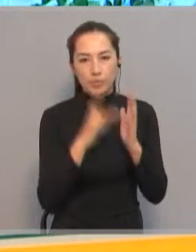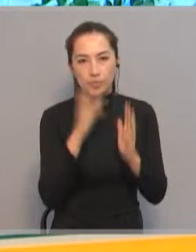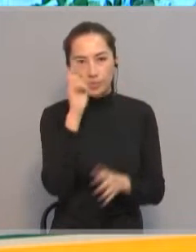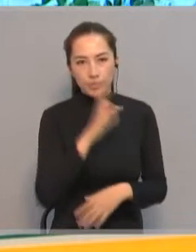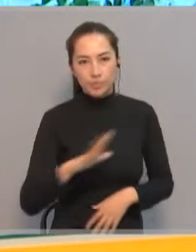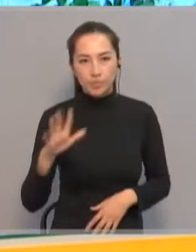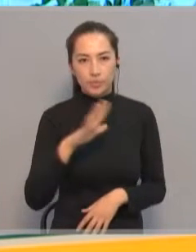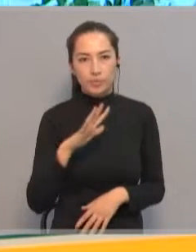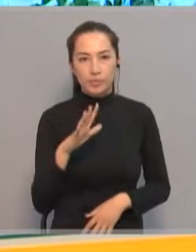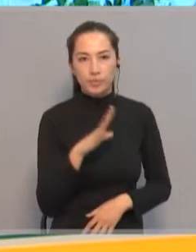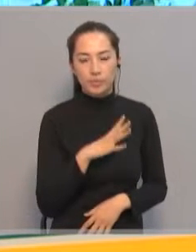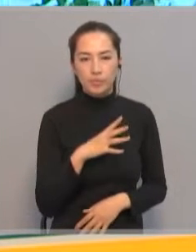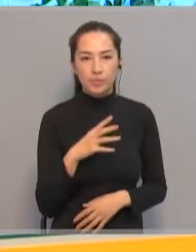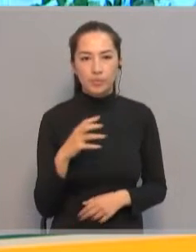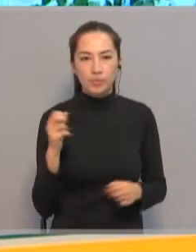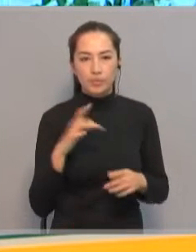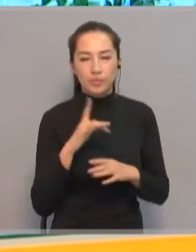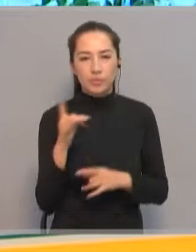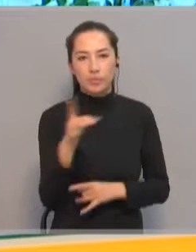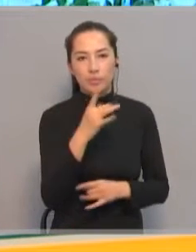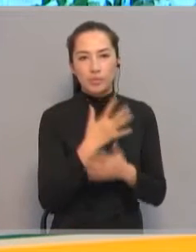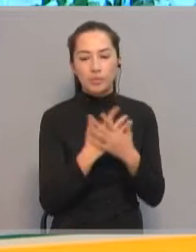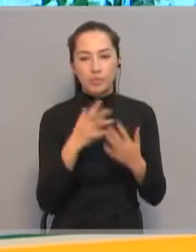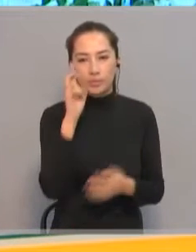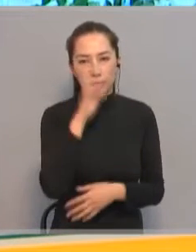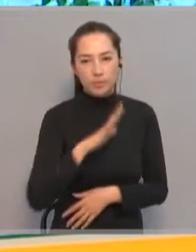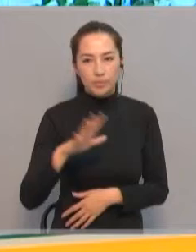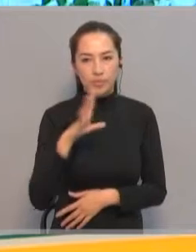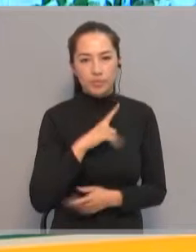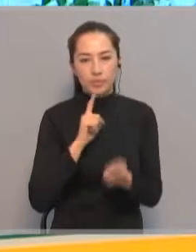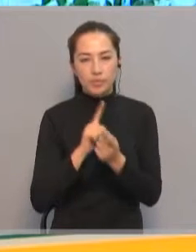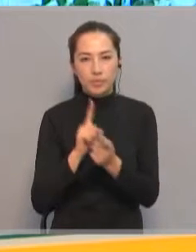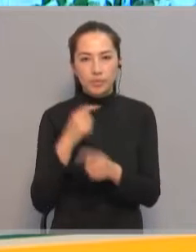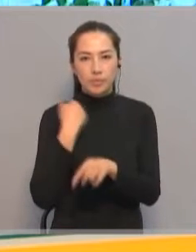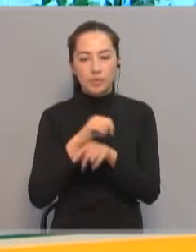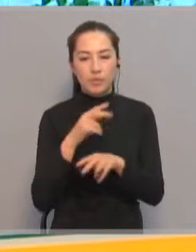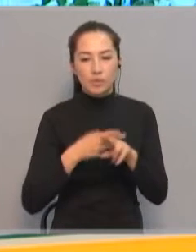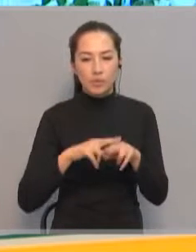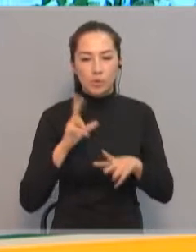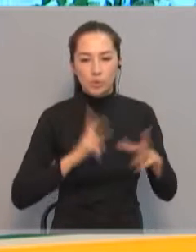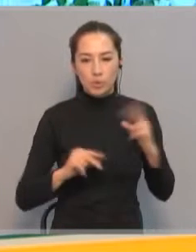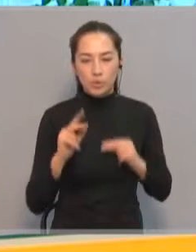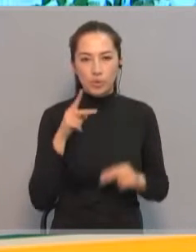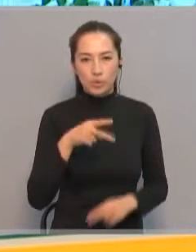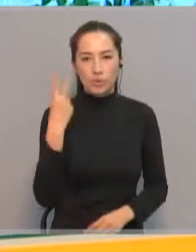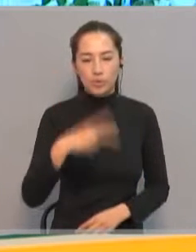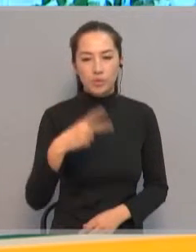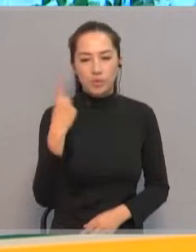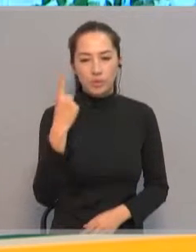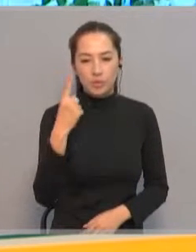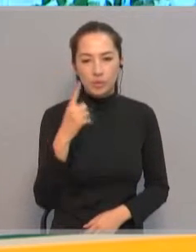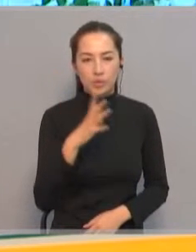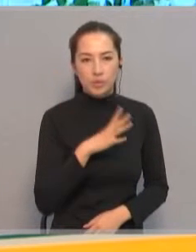встретились квалифицированные специалисты из разных регионов страны. Победители национальной премии «Учитель